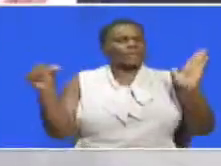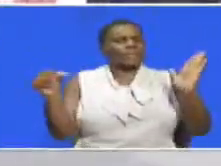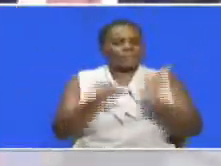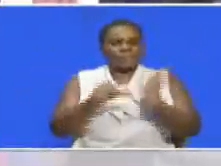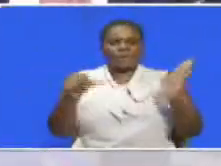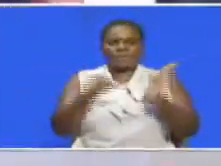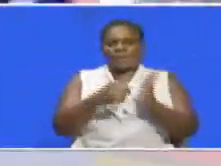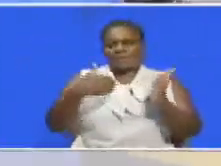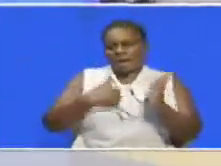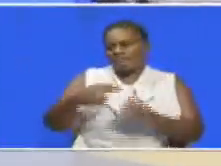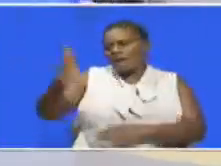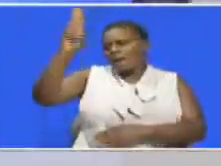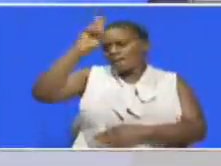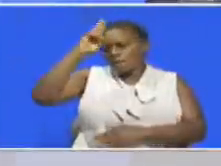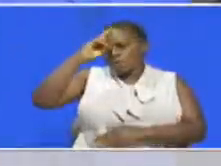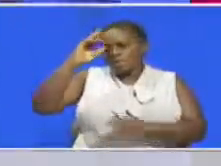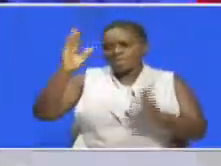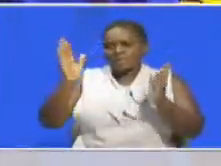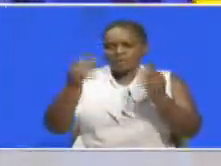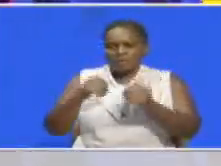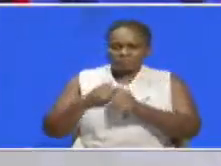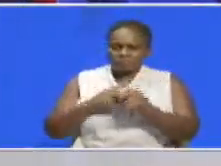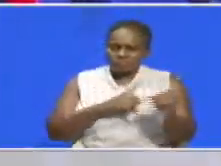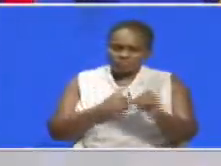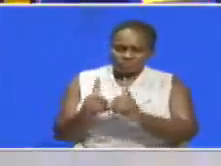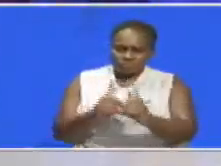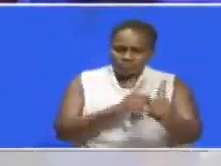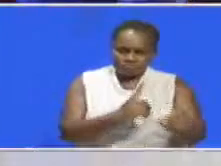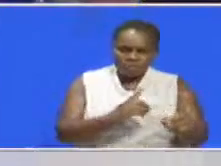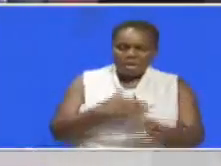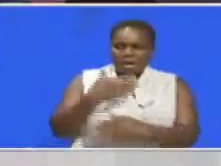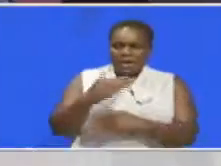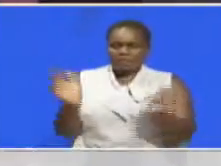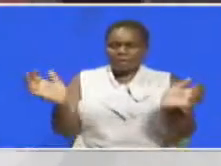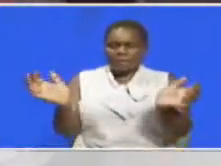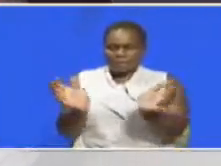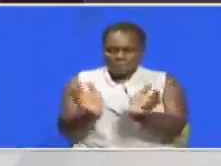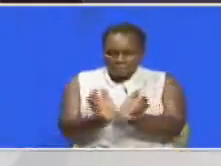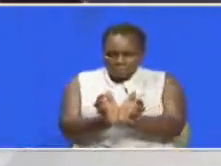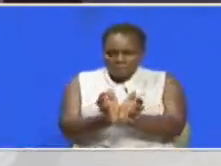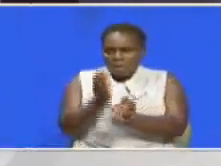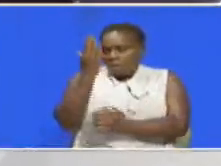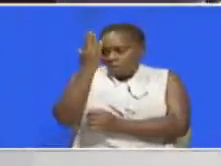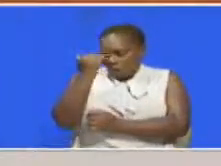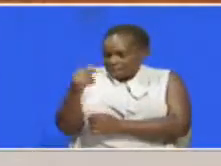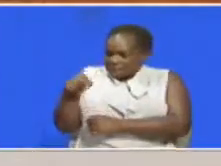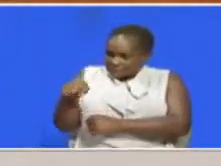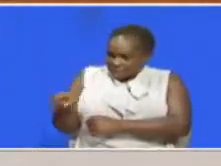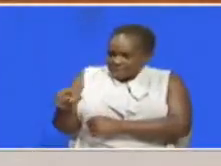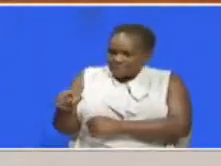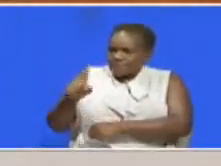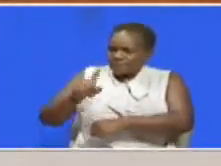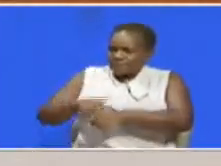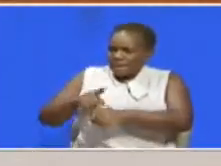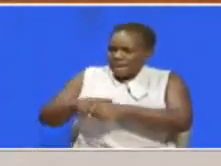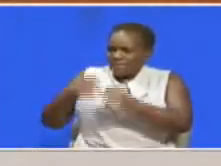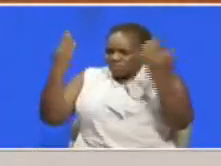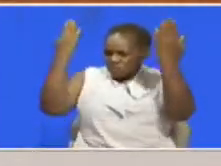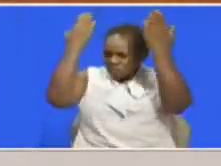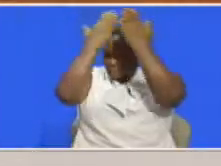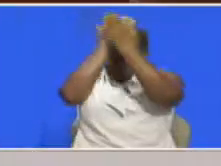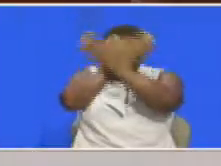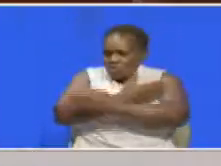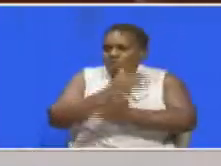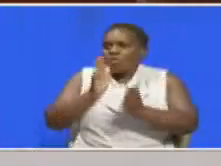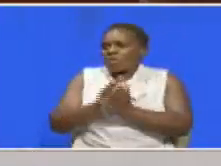matatani, polisi wakiandamana naye sako kwa bako baada ya kumkamata kutokana na tuhuma kuwa mwendo wa saa 9 usiku